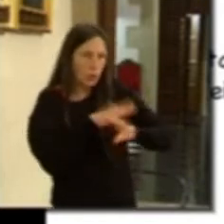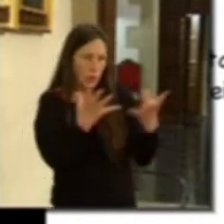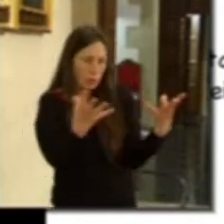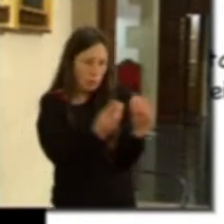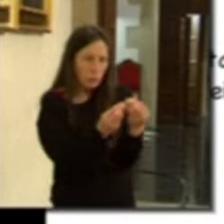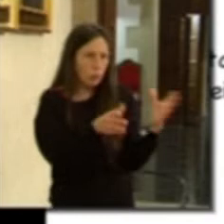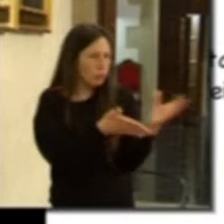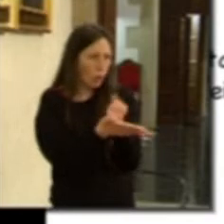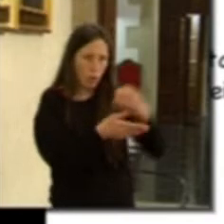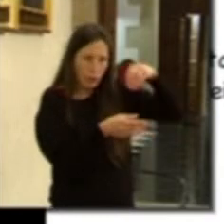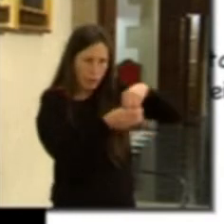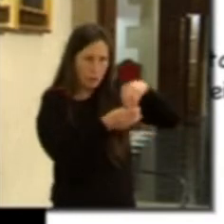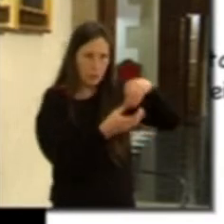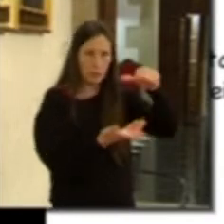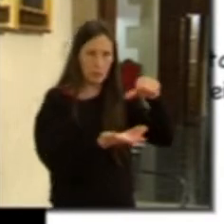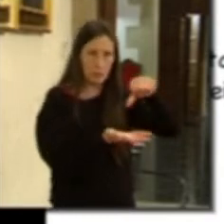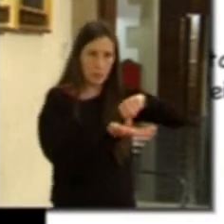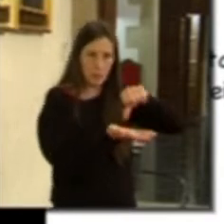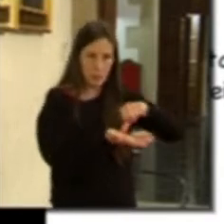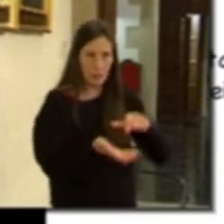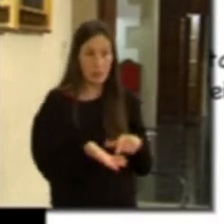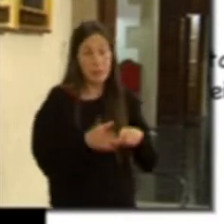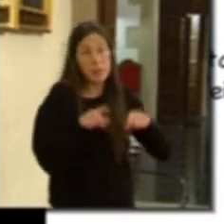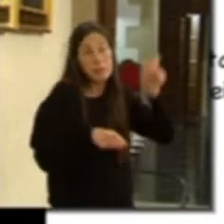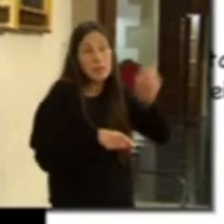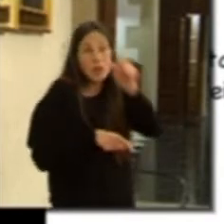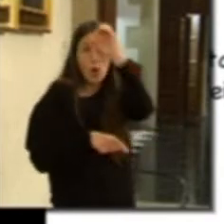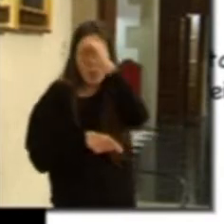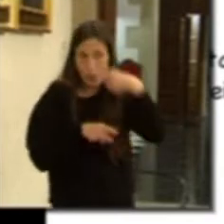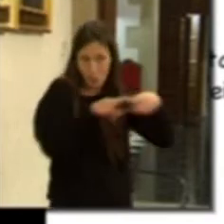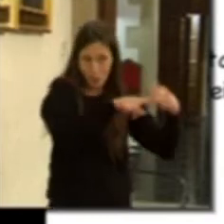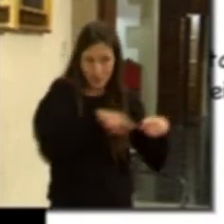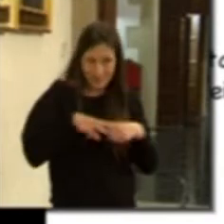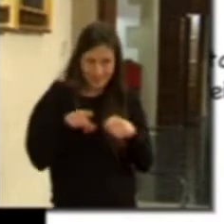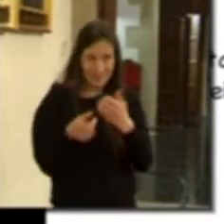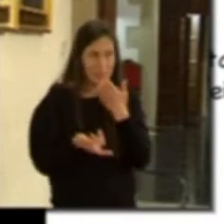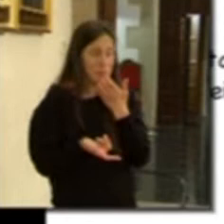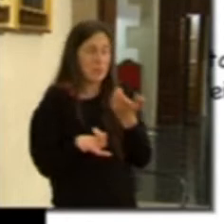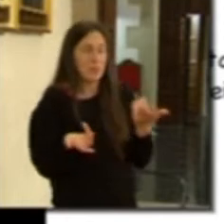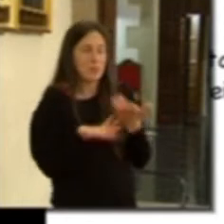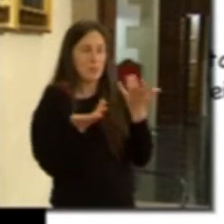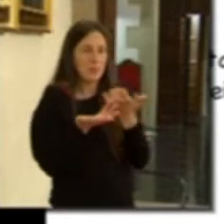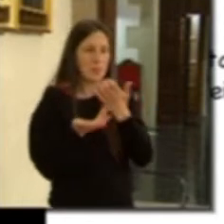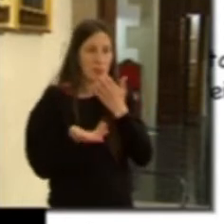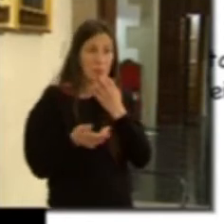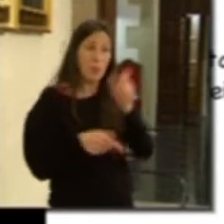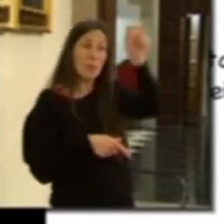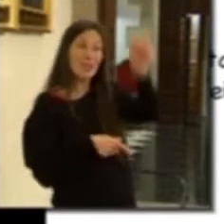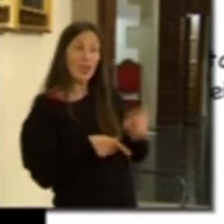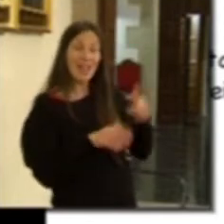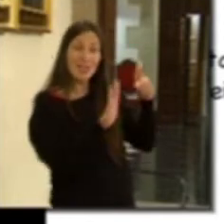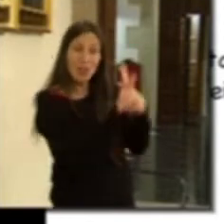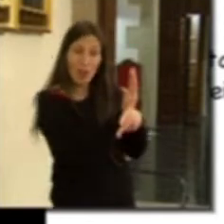molt? Depèn a qui li demanem, la resposta serà diferent. A un historiador, si li demanem per què existeixen les ciutats, ens